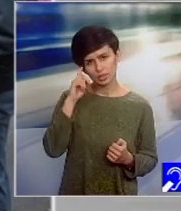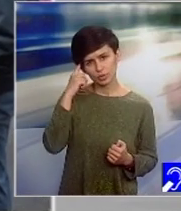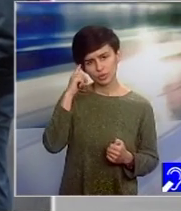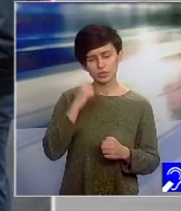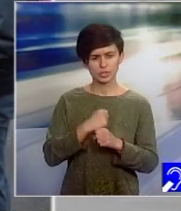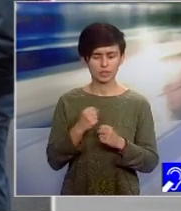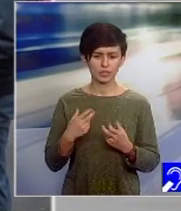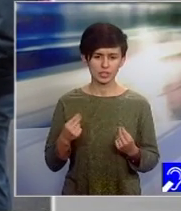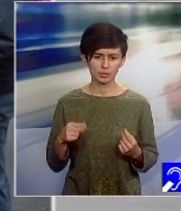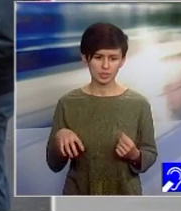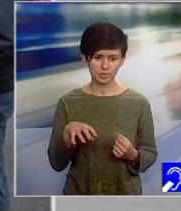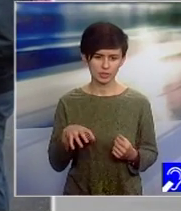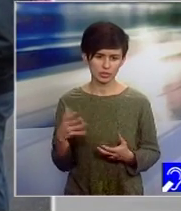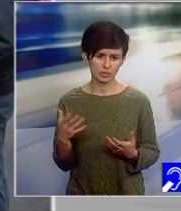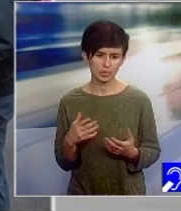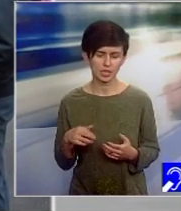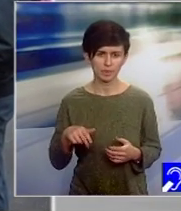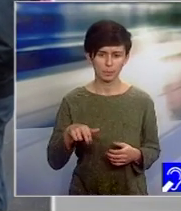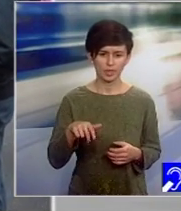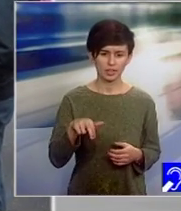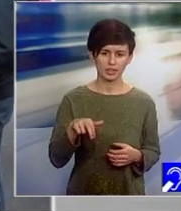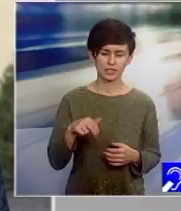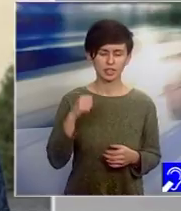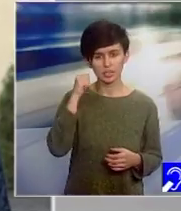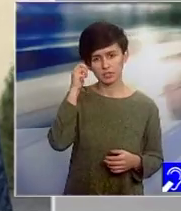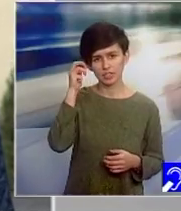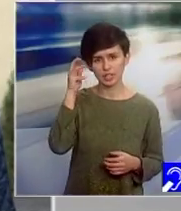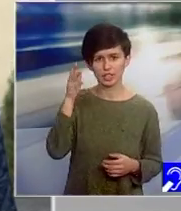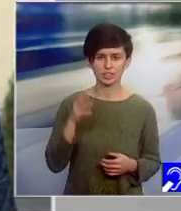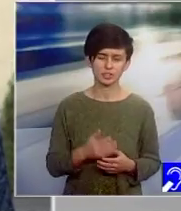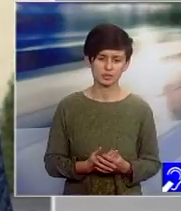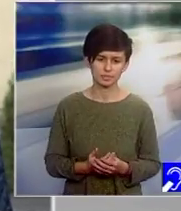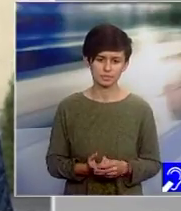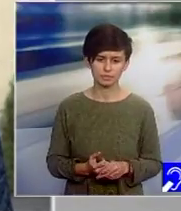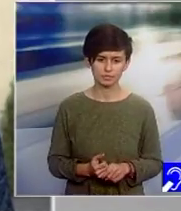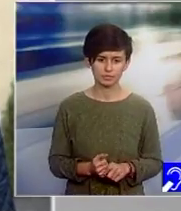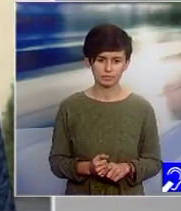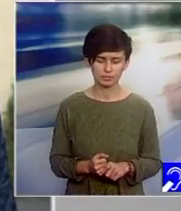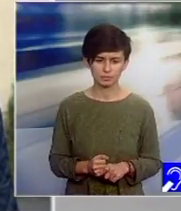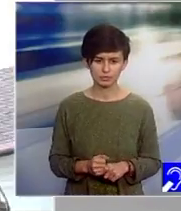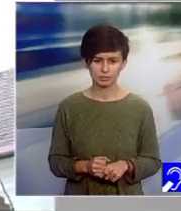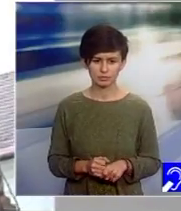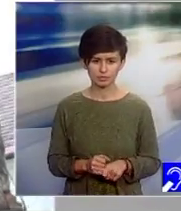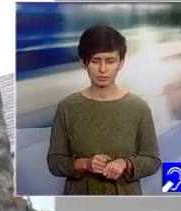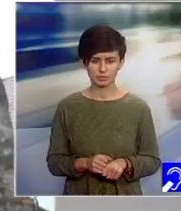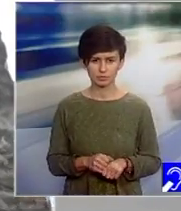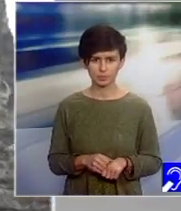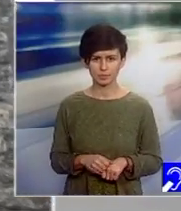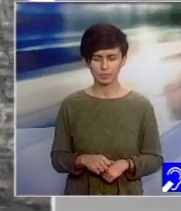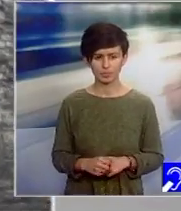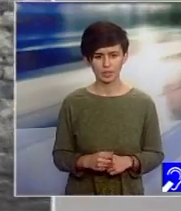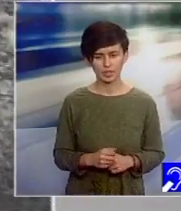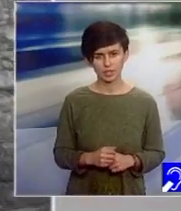locurile pe lângă care trec, poate în fiecare zi, pe lângă obiectivele pe care le văd în fiecare zi. Raluca, dacă spun procentul, o să te